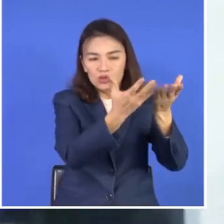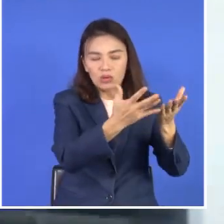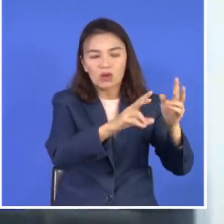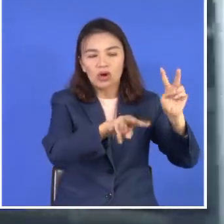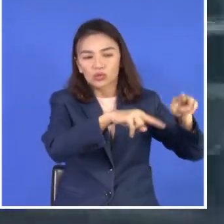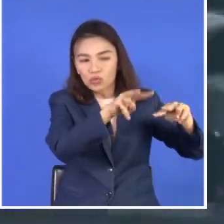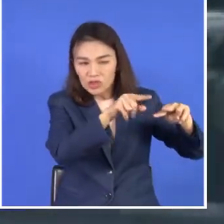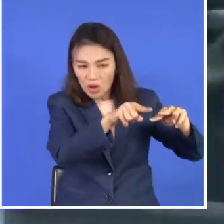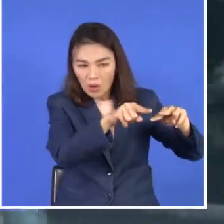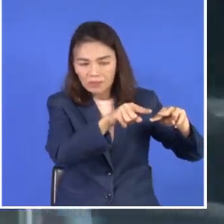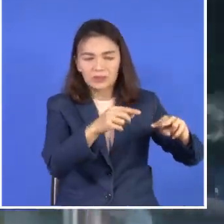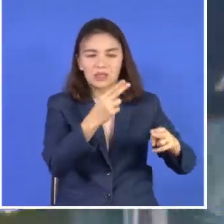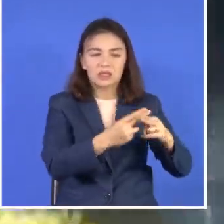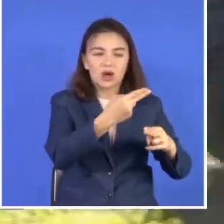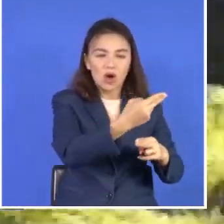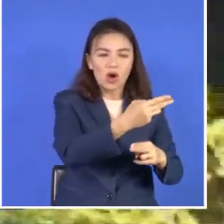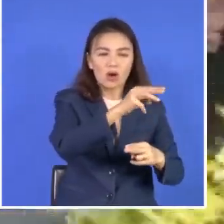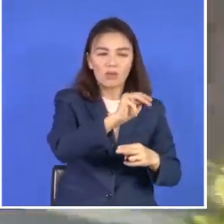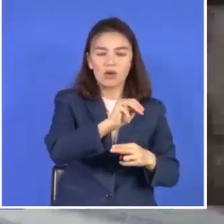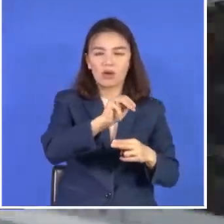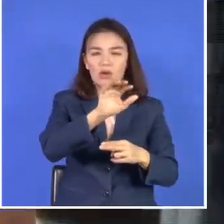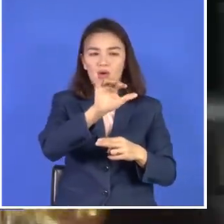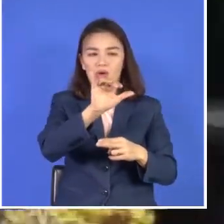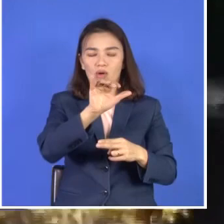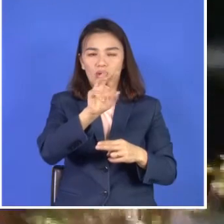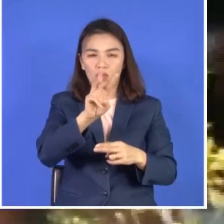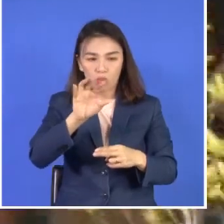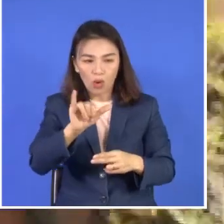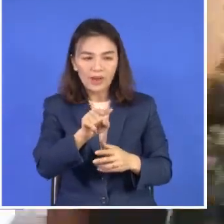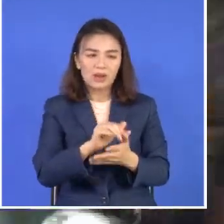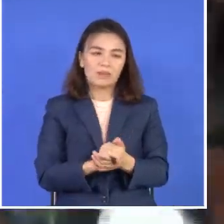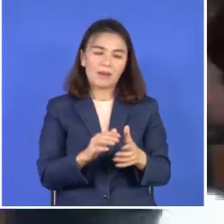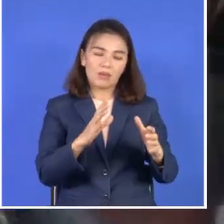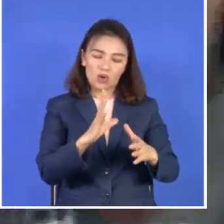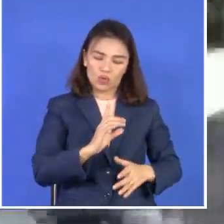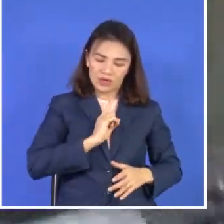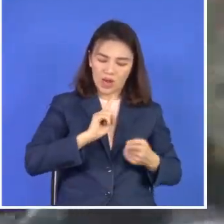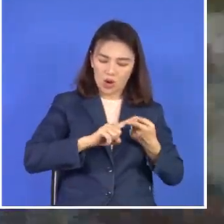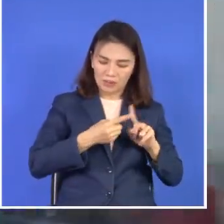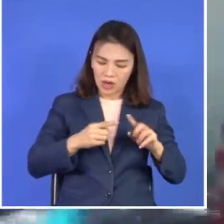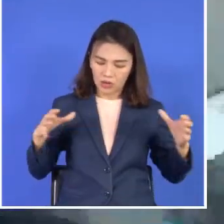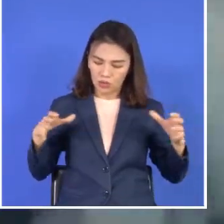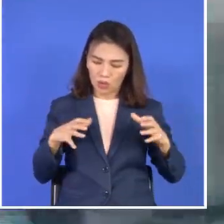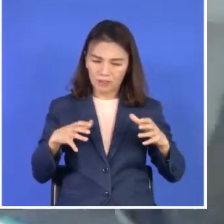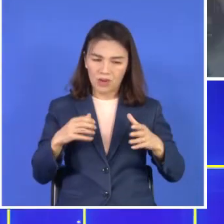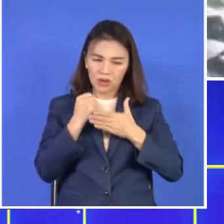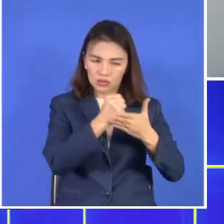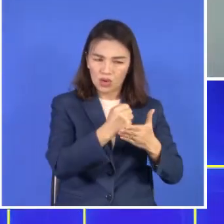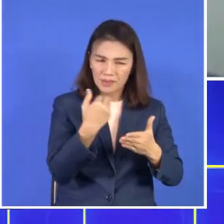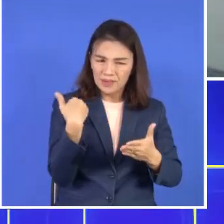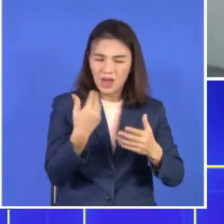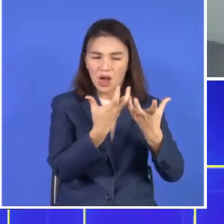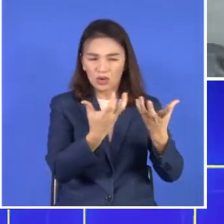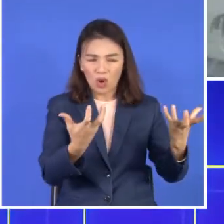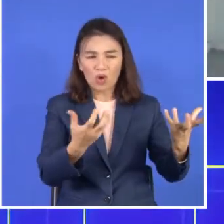ผลว่าหมวยทำคนเดียวหรือเปล่าไว้มีผู้ร่วมขบวนการไหมนะคะแล้วก็รถยนต์รถจักรยานยนต์เครื่องสำอางอยู่ที่ไหน